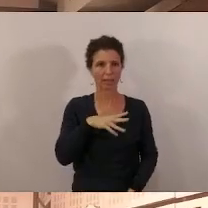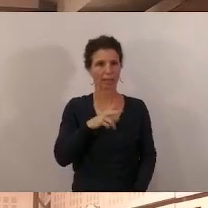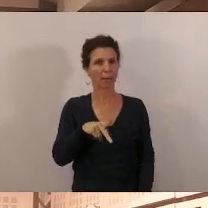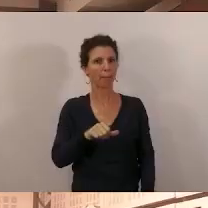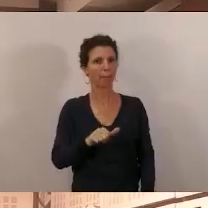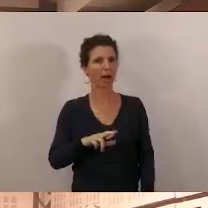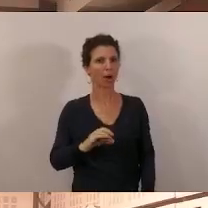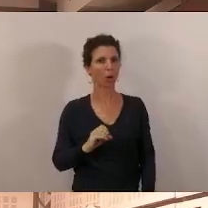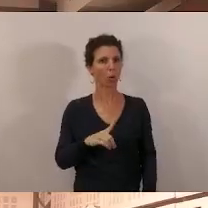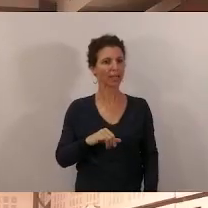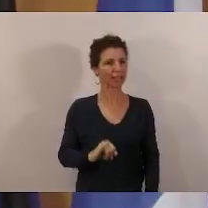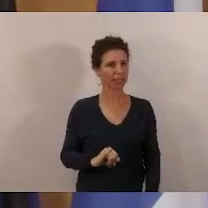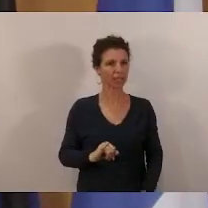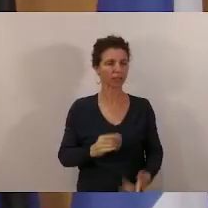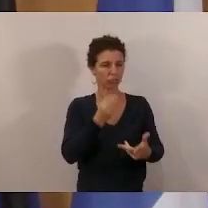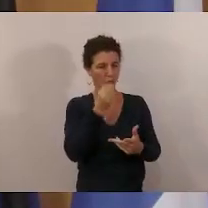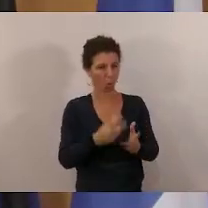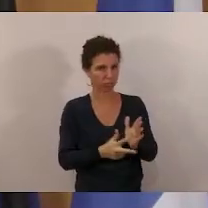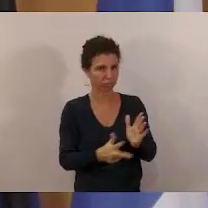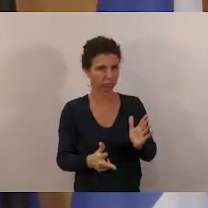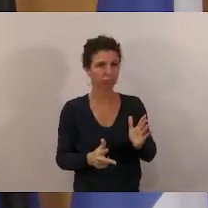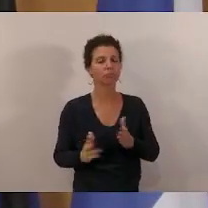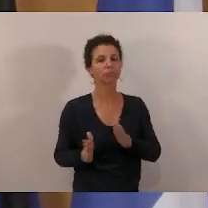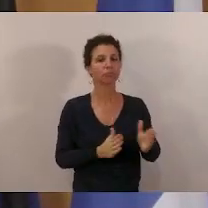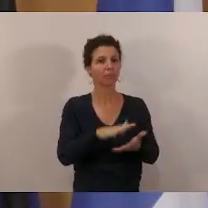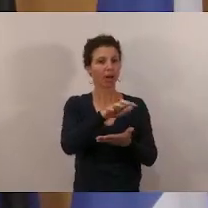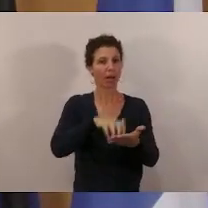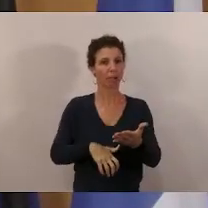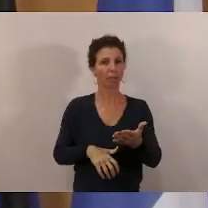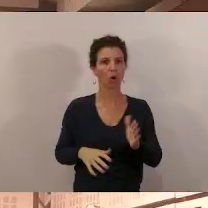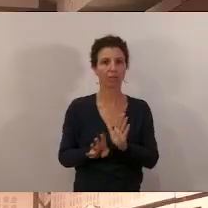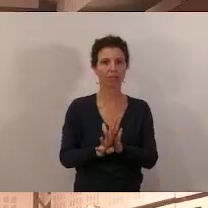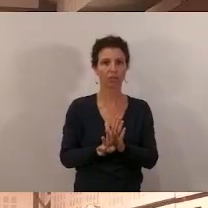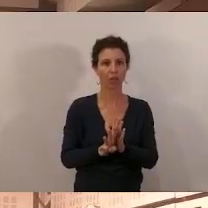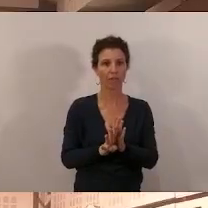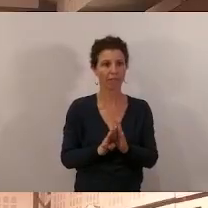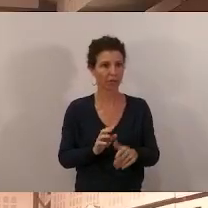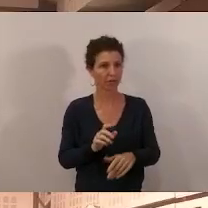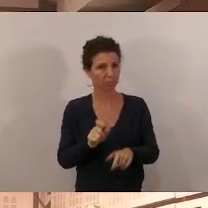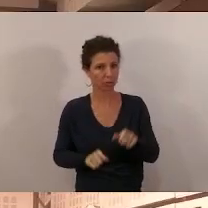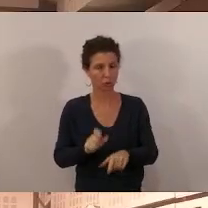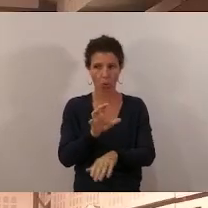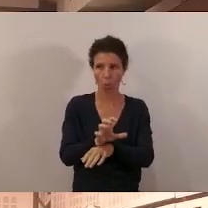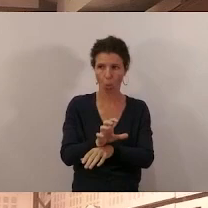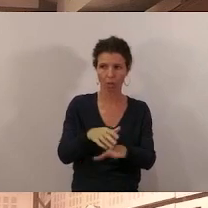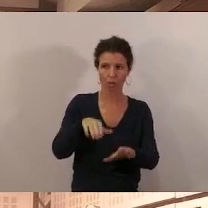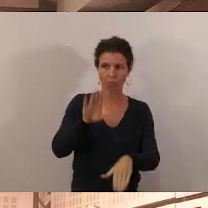avis favorable du Conseil. Le rapport 19, y a-t-il des contre ? Des abstentions ?